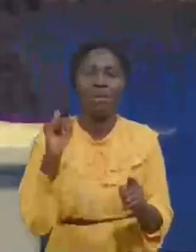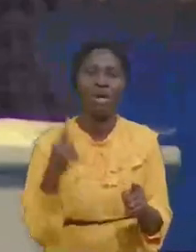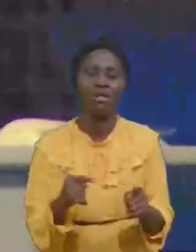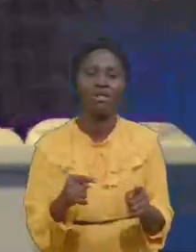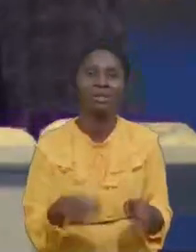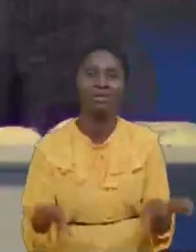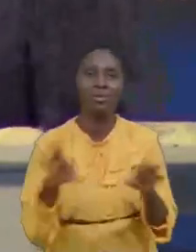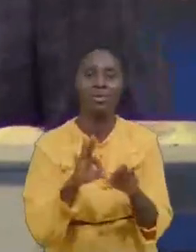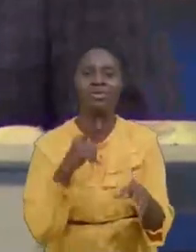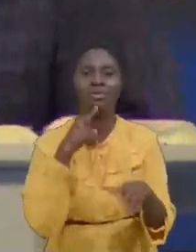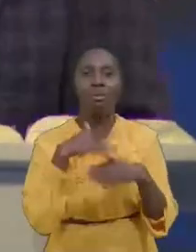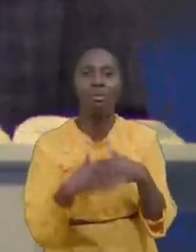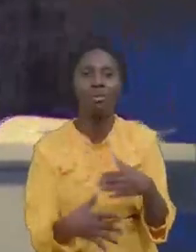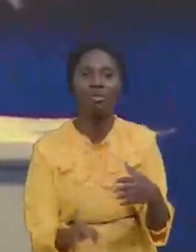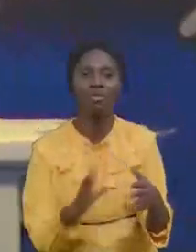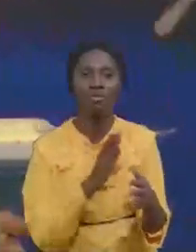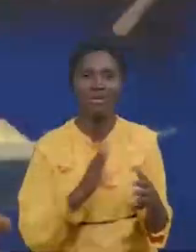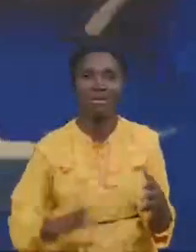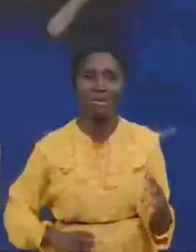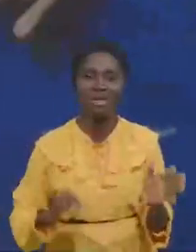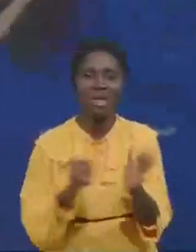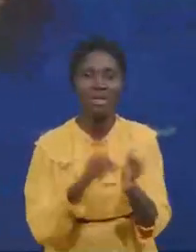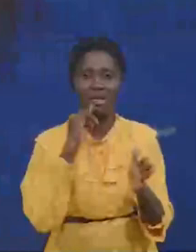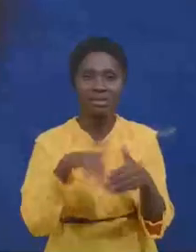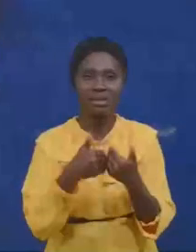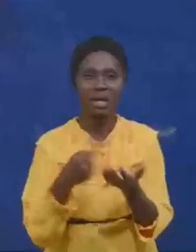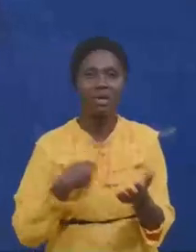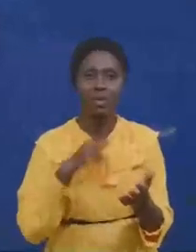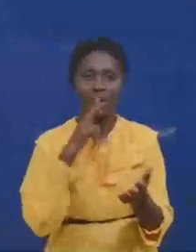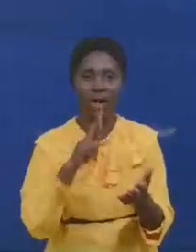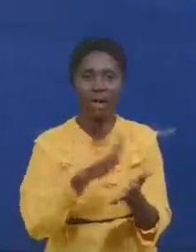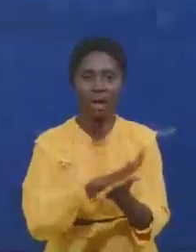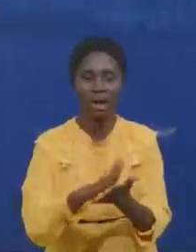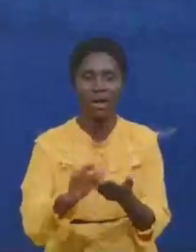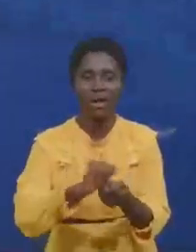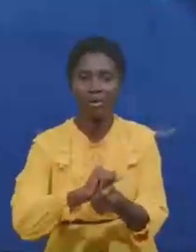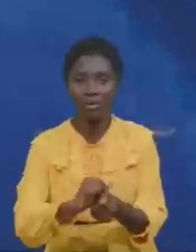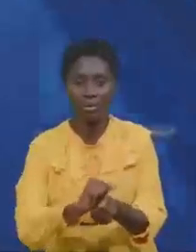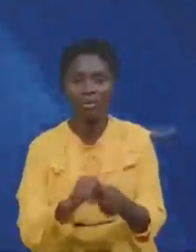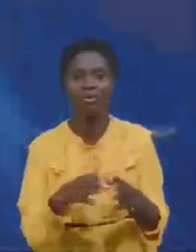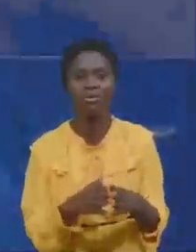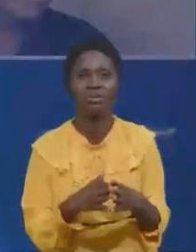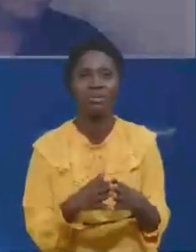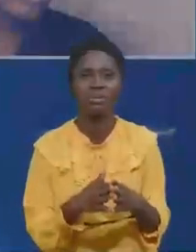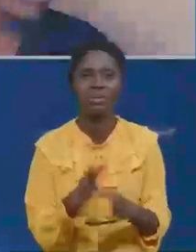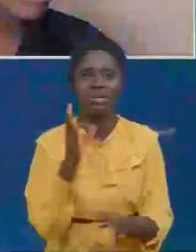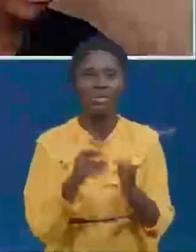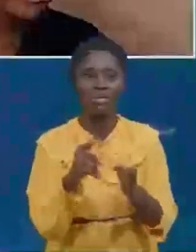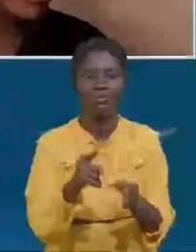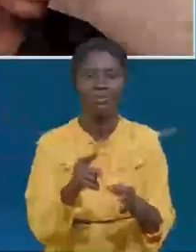par le sang précieux de Christ. C'est ainsi que nous sommes purifiés, lavés. Si tu marches dans la